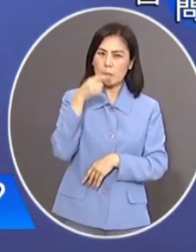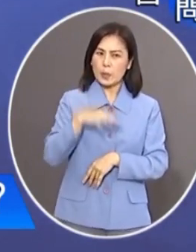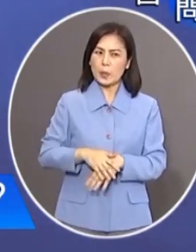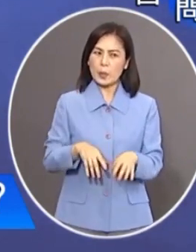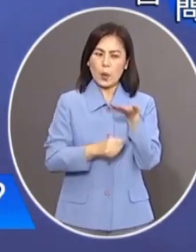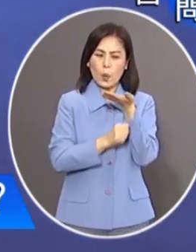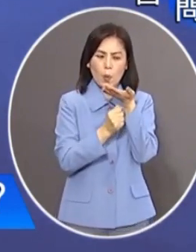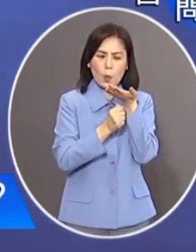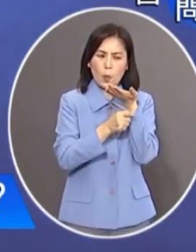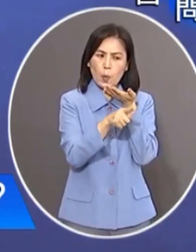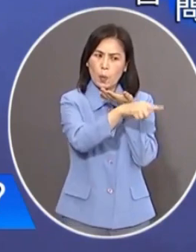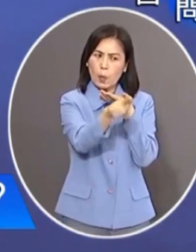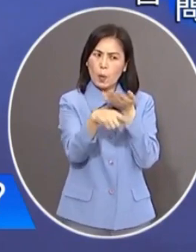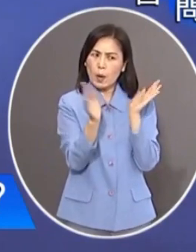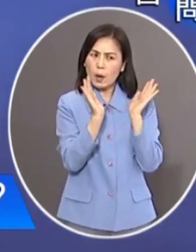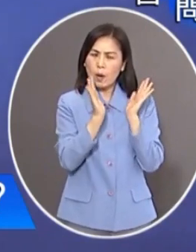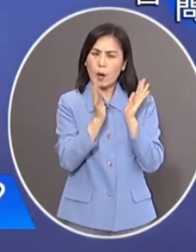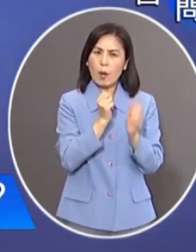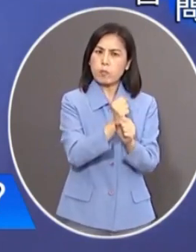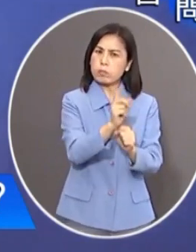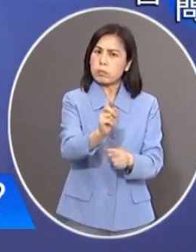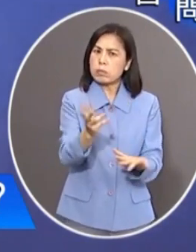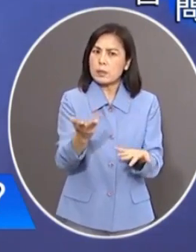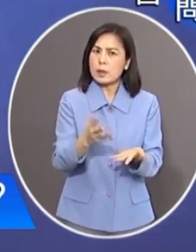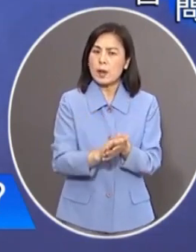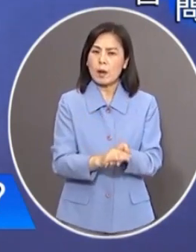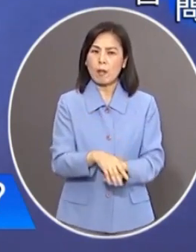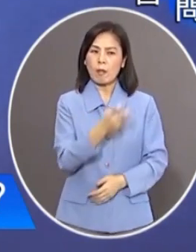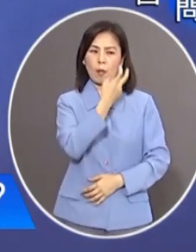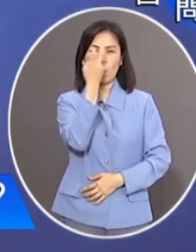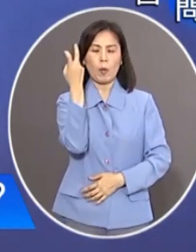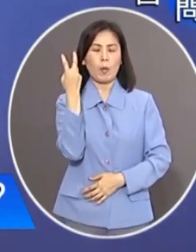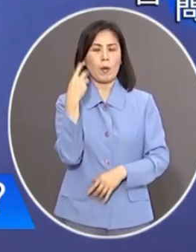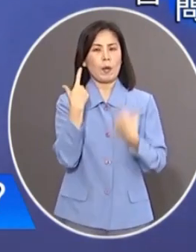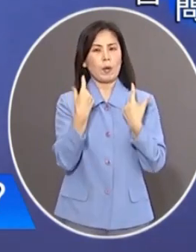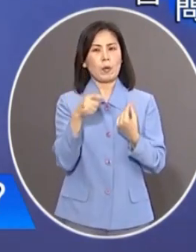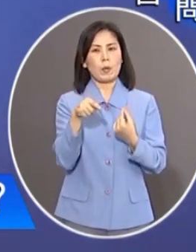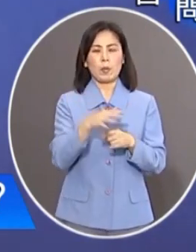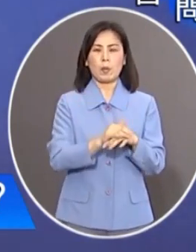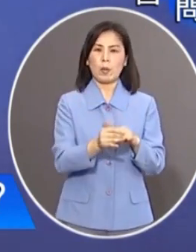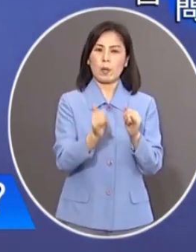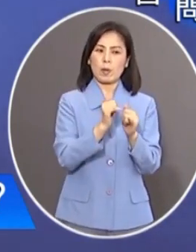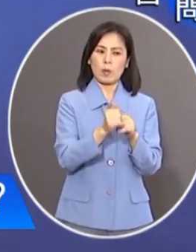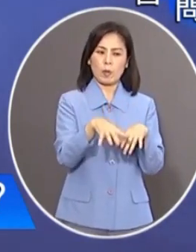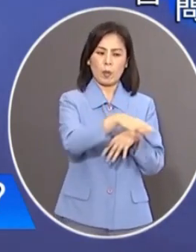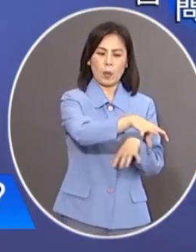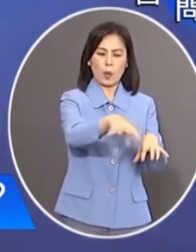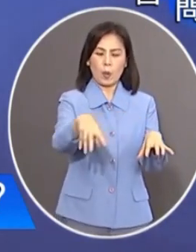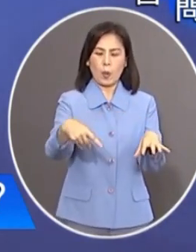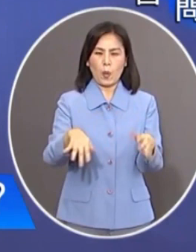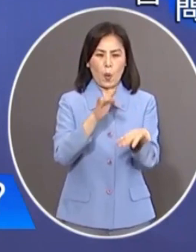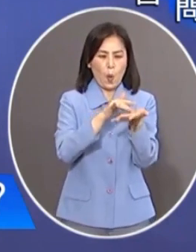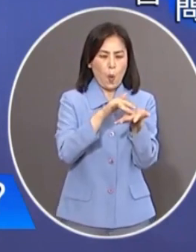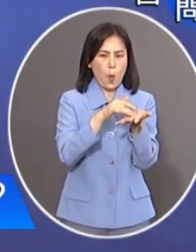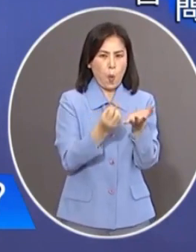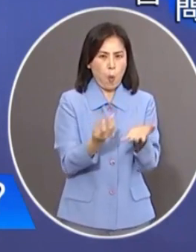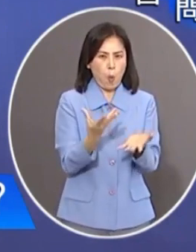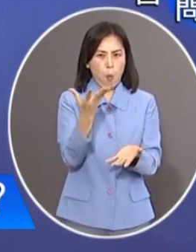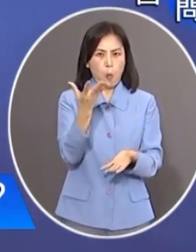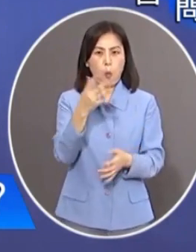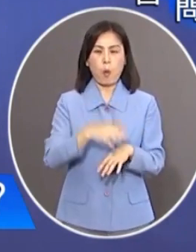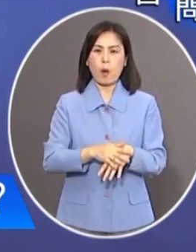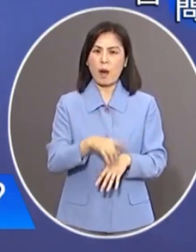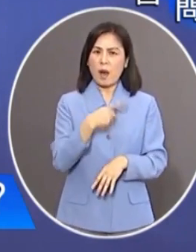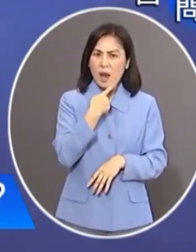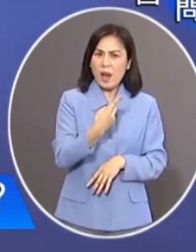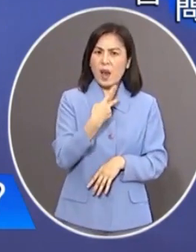什么。我们才发现，原来社会角落有好多的毒宝宝。你就看到一岁